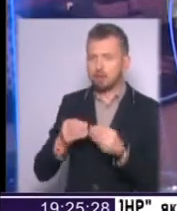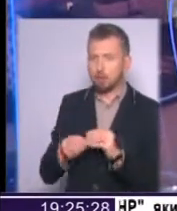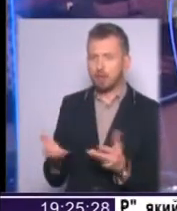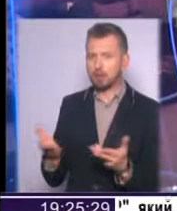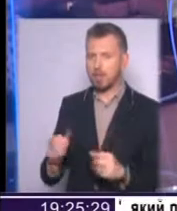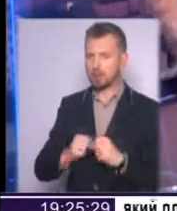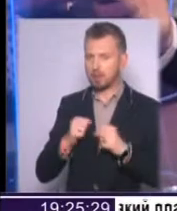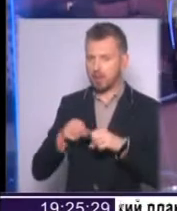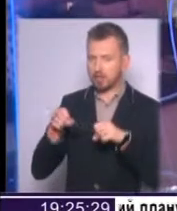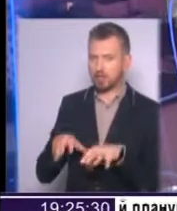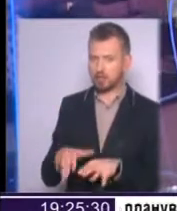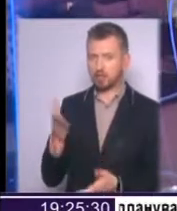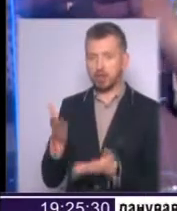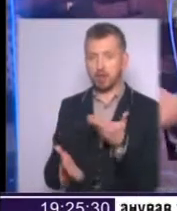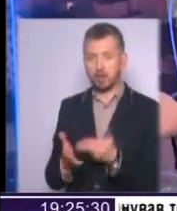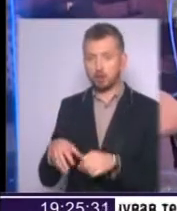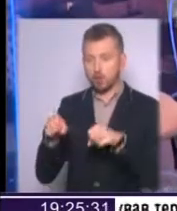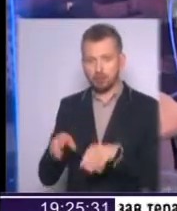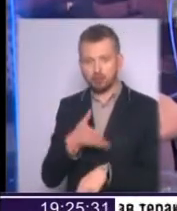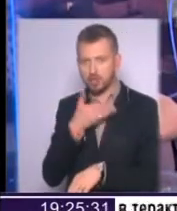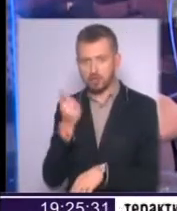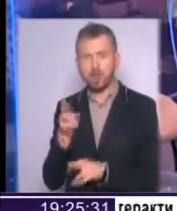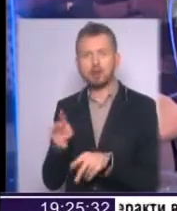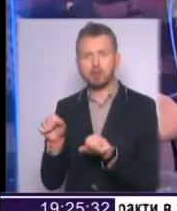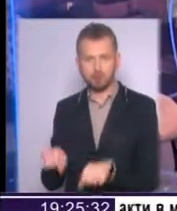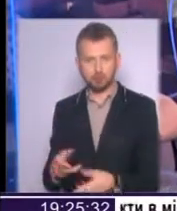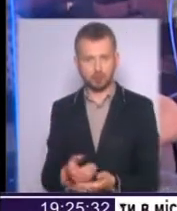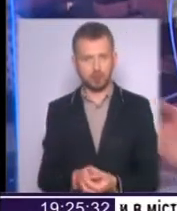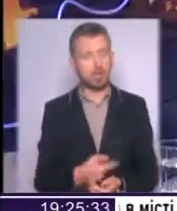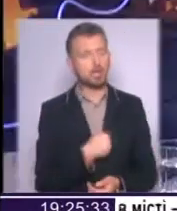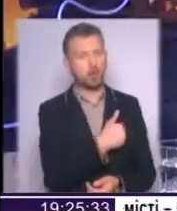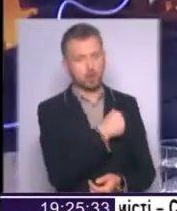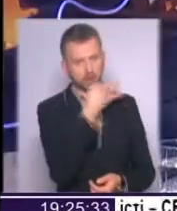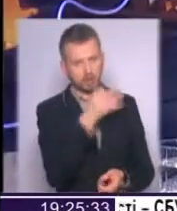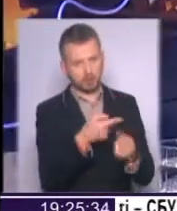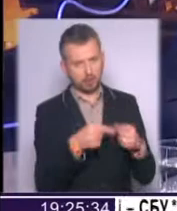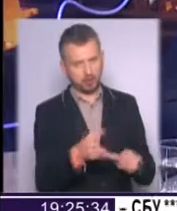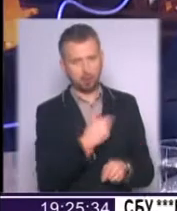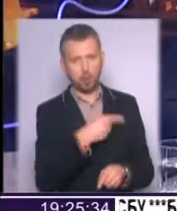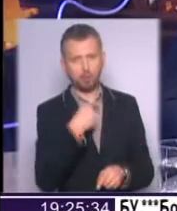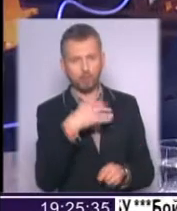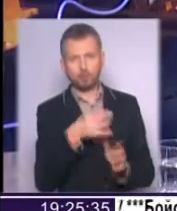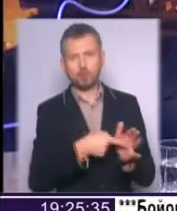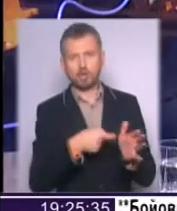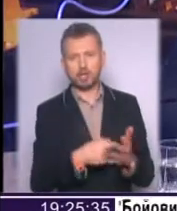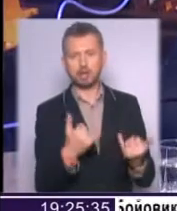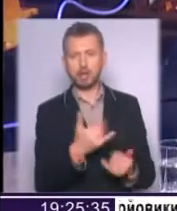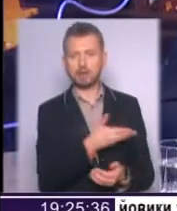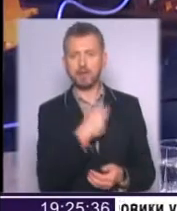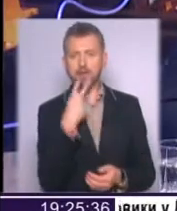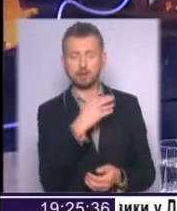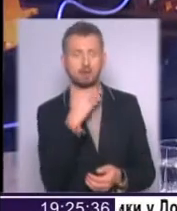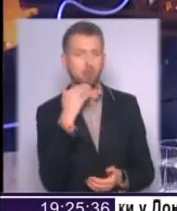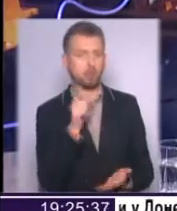намагатися їх вирішити. А якщо рішення немає, то як можна сісти? А ви знаєте, я вам хочу сказати інше. От ми говоримо за шахтарів, а зараз нас дивляться величезна кількість